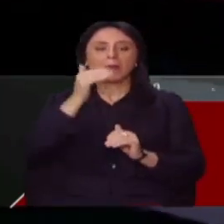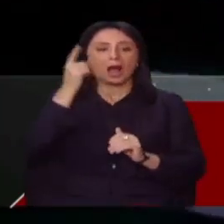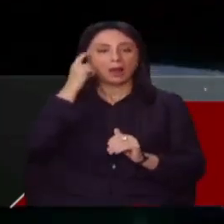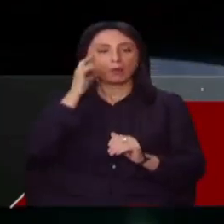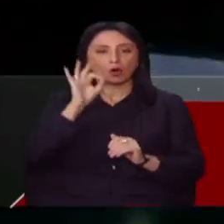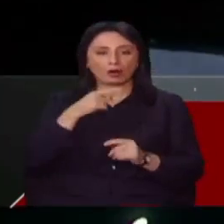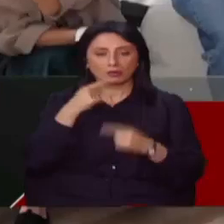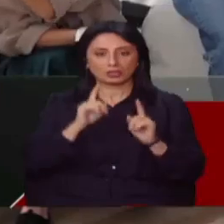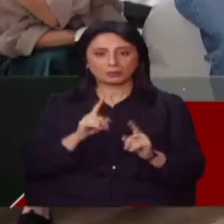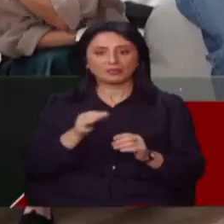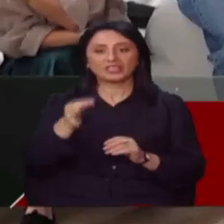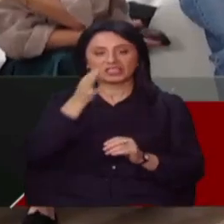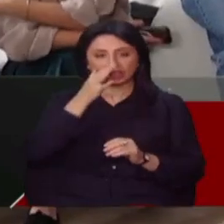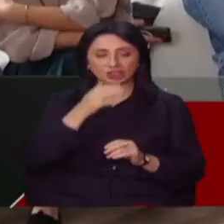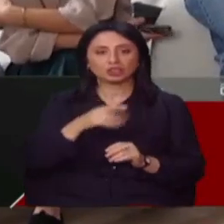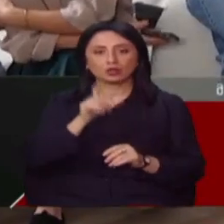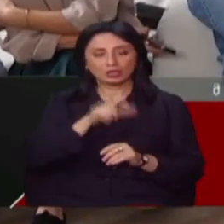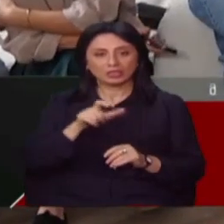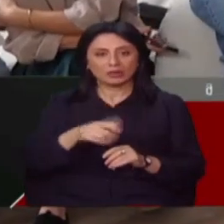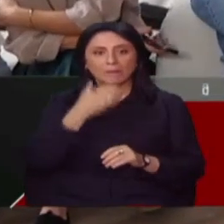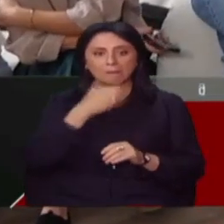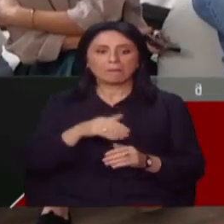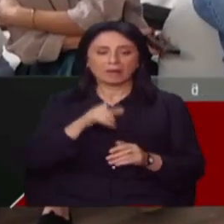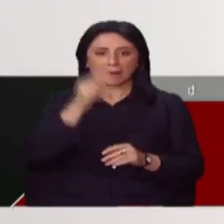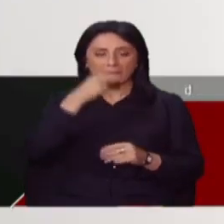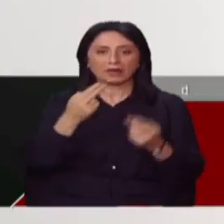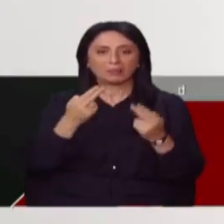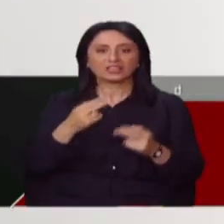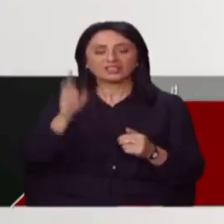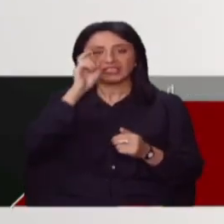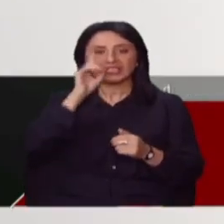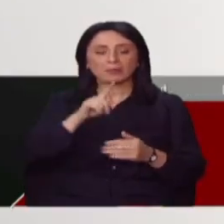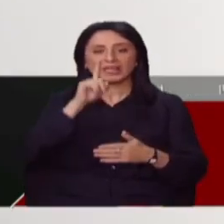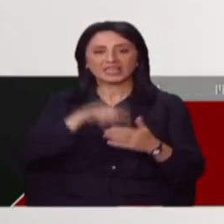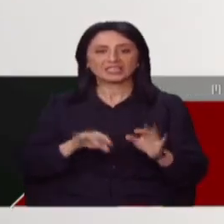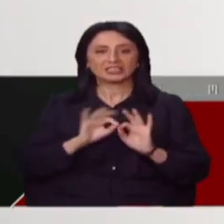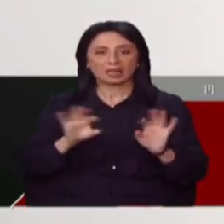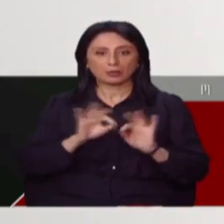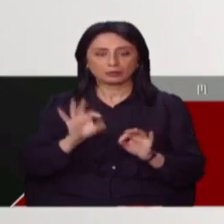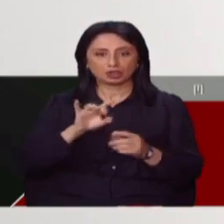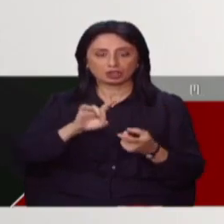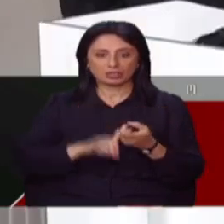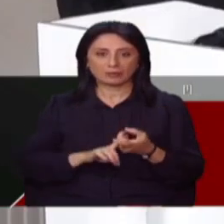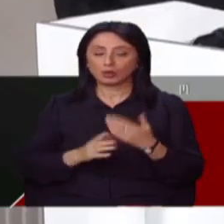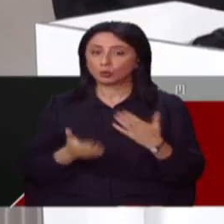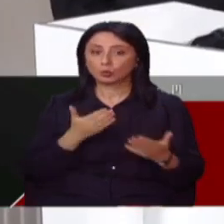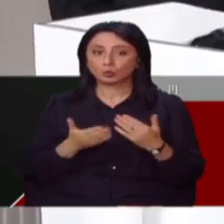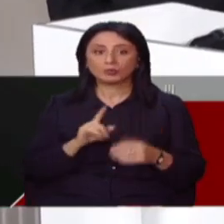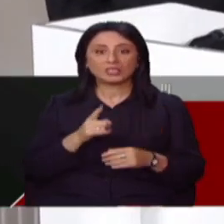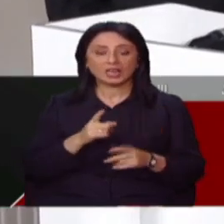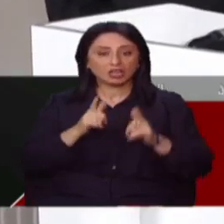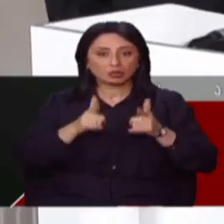მორალზე საუბრობენ. იწონებენ სამღვდელოების უარს მართლმადიდებლობის სახელმწიფო რელიგიად გამოცხადების შესახებ. თუმცა,